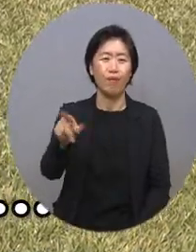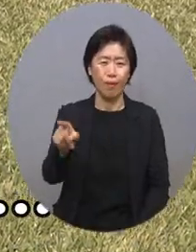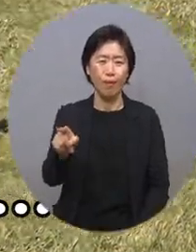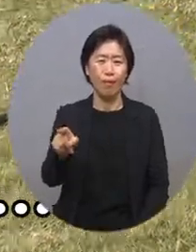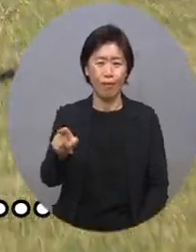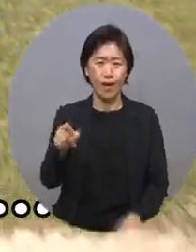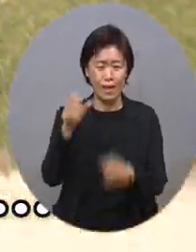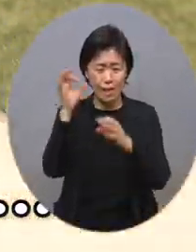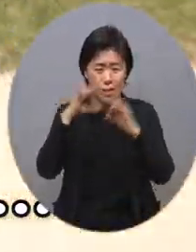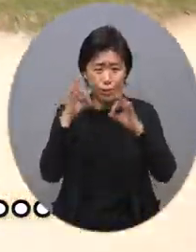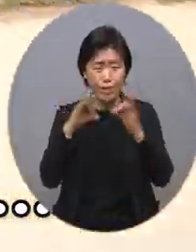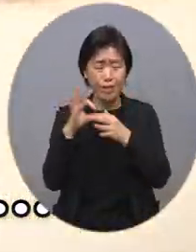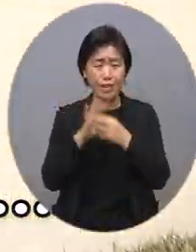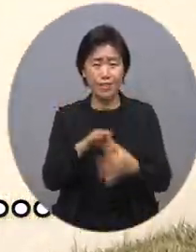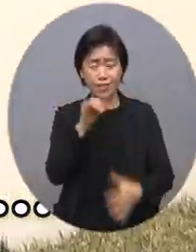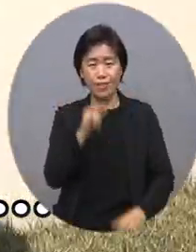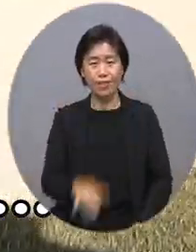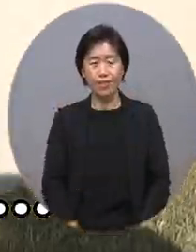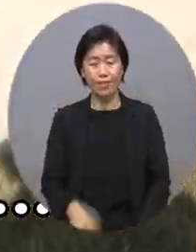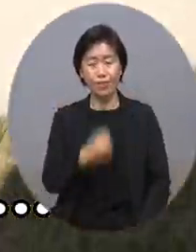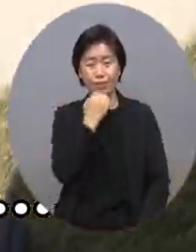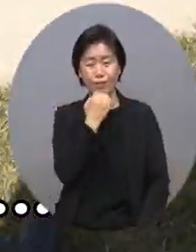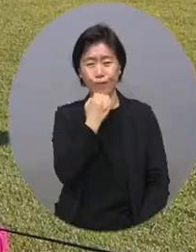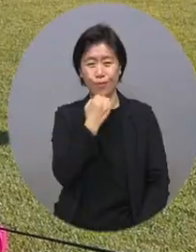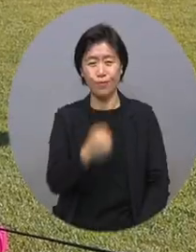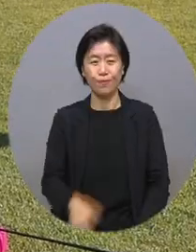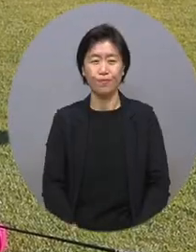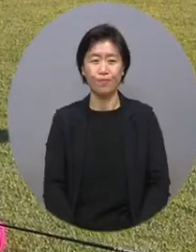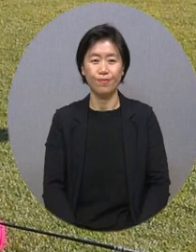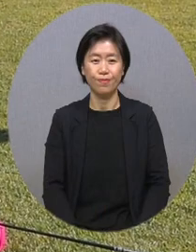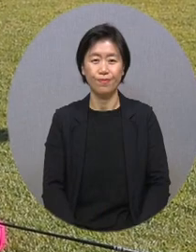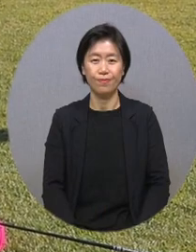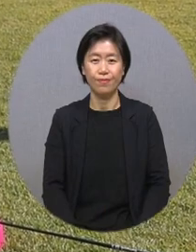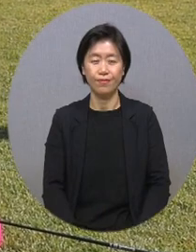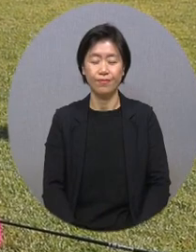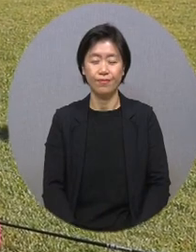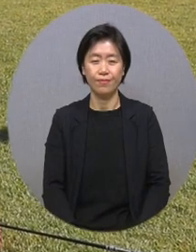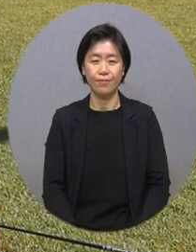거예요? 몰랐네. 아, 왜 이렇게 웃기지?